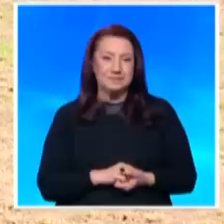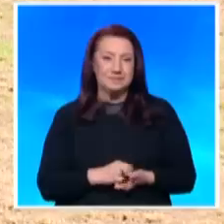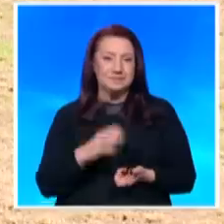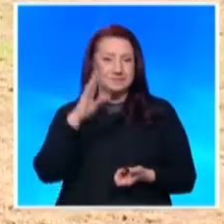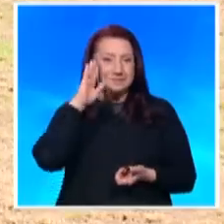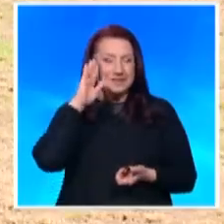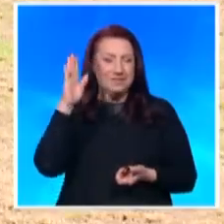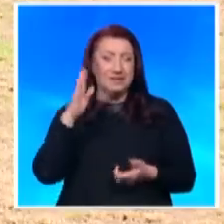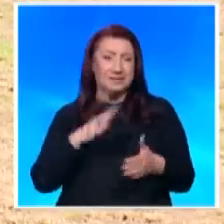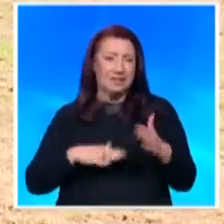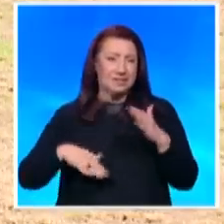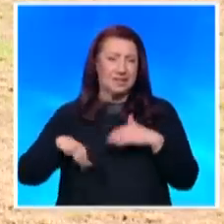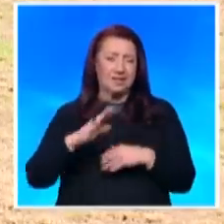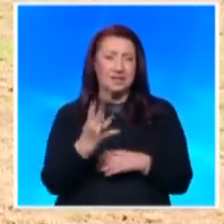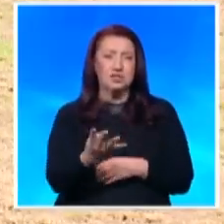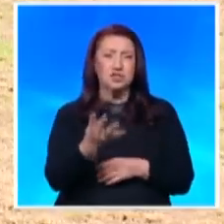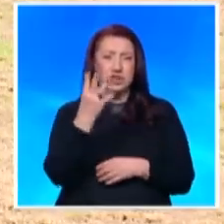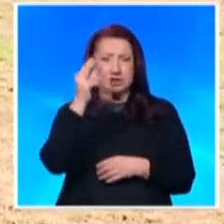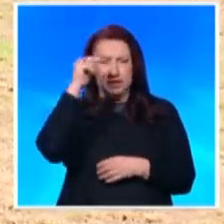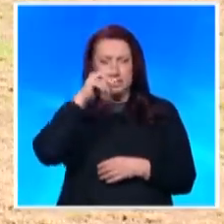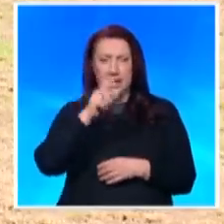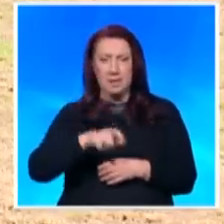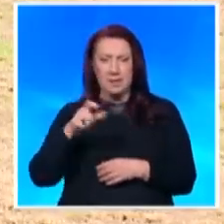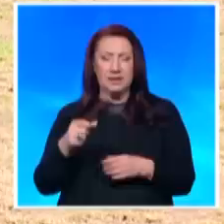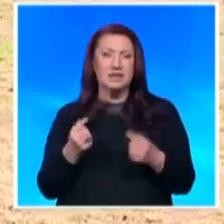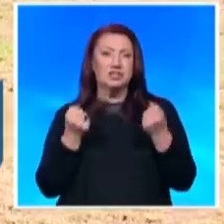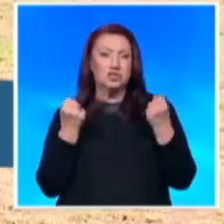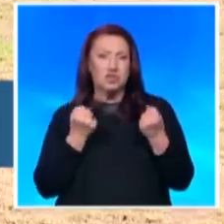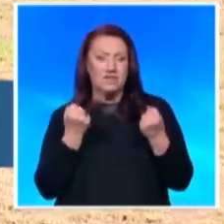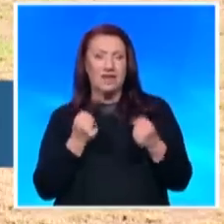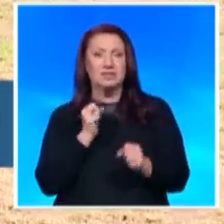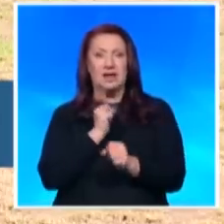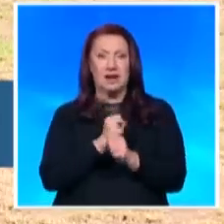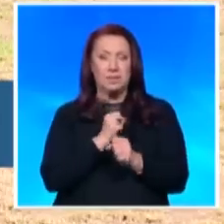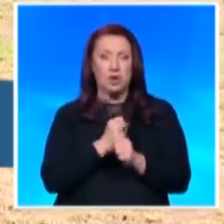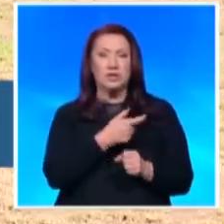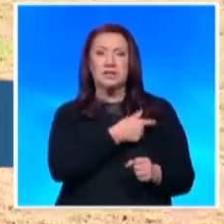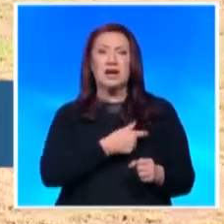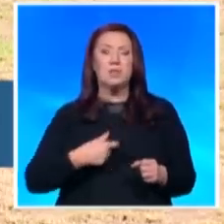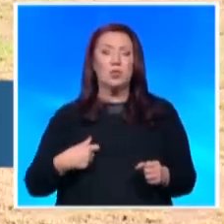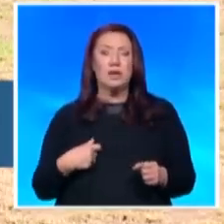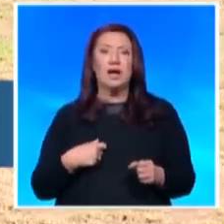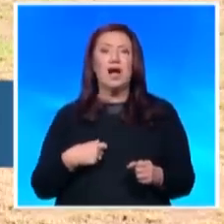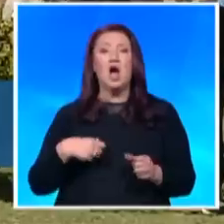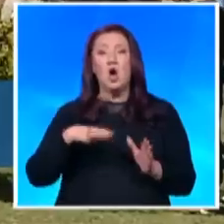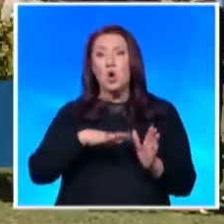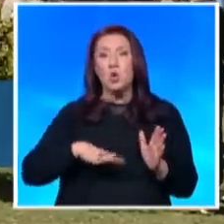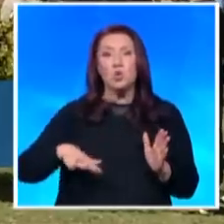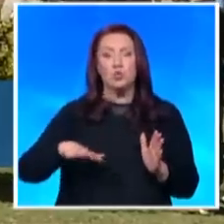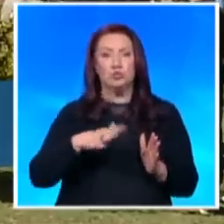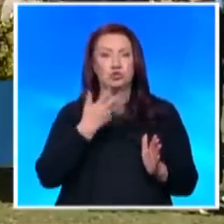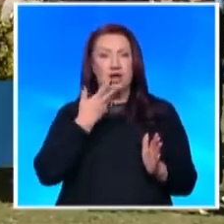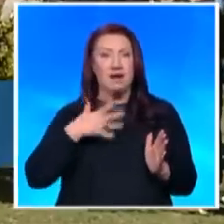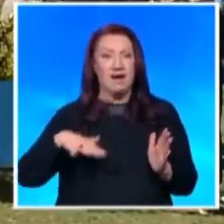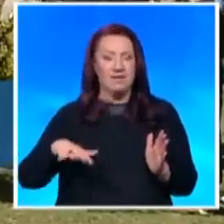Здравейте! Над 4000 българи живеят и работят в Република Южна Африка. За тях България вече е една идея по-близо в